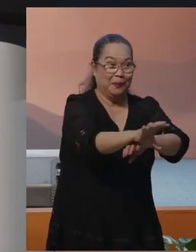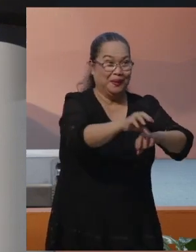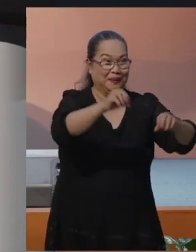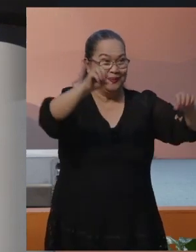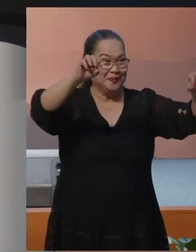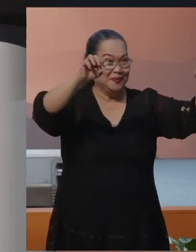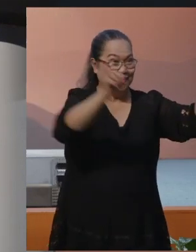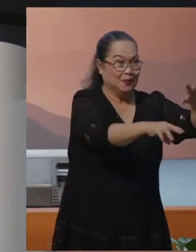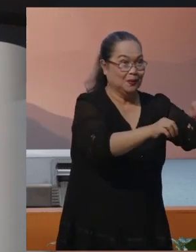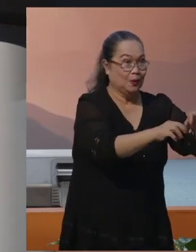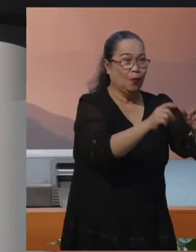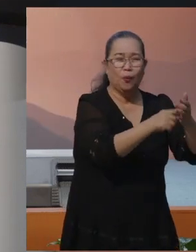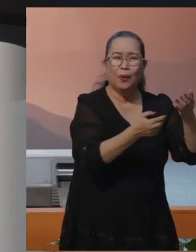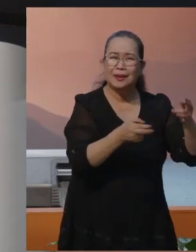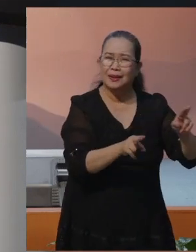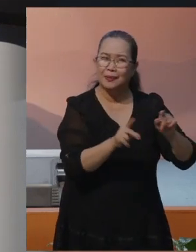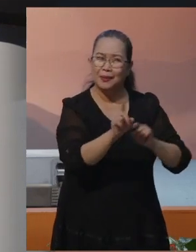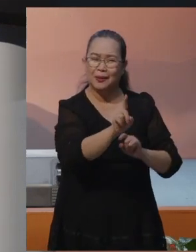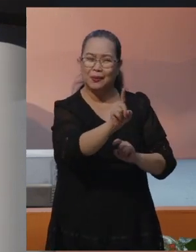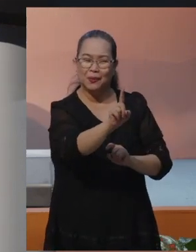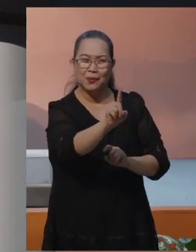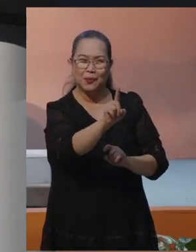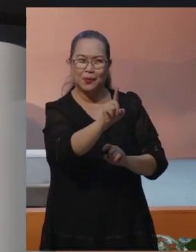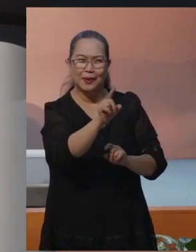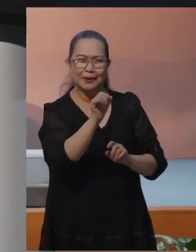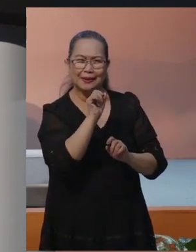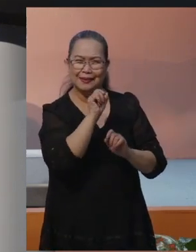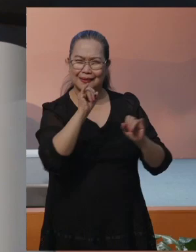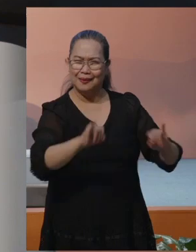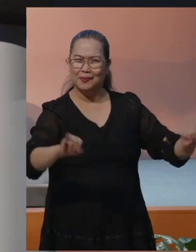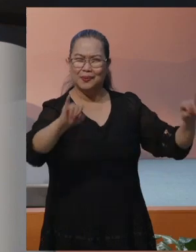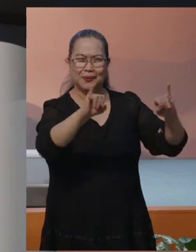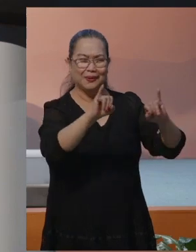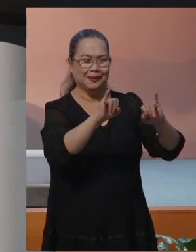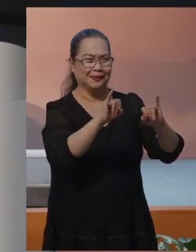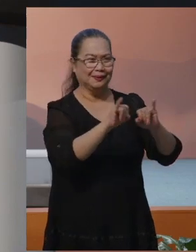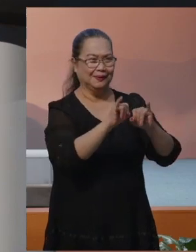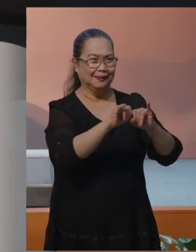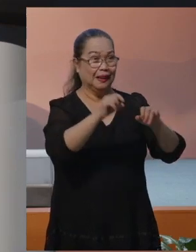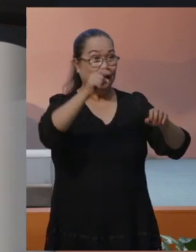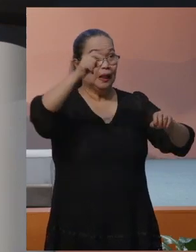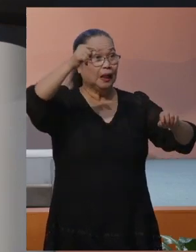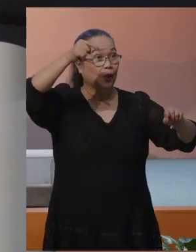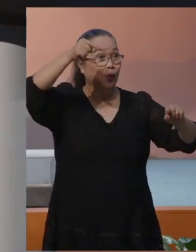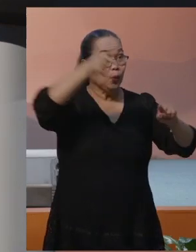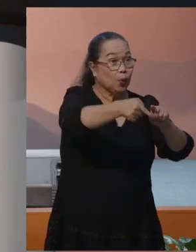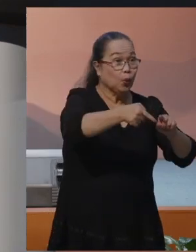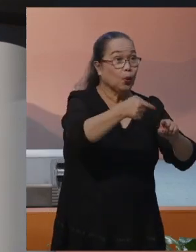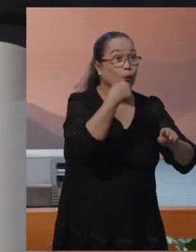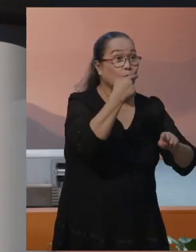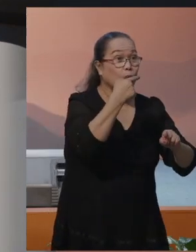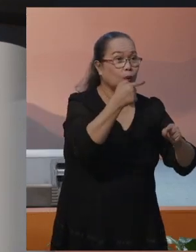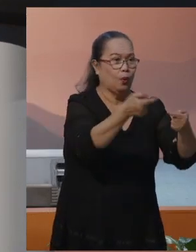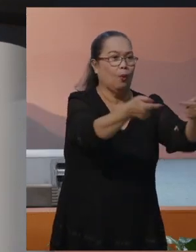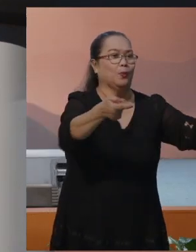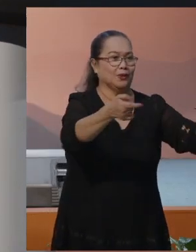pa man siya, ang kagilagilalas dito, ang tinatamaan lang ay yung kalaban ng